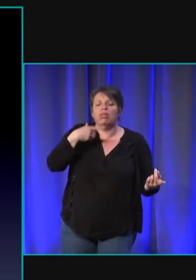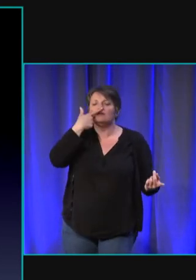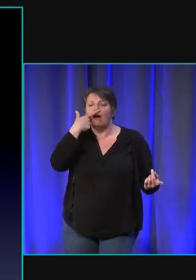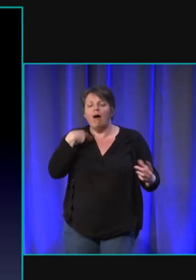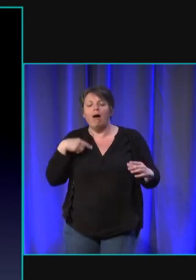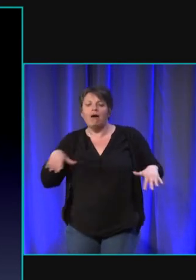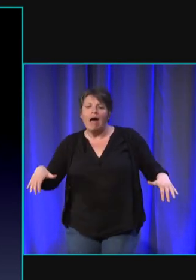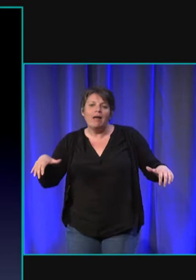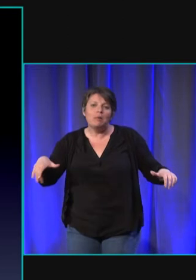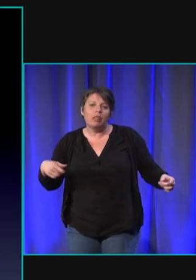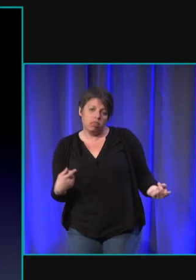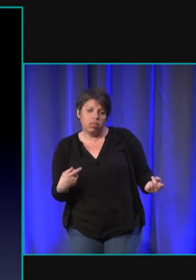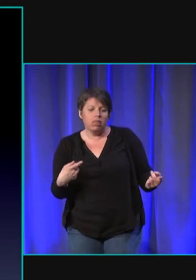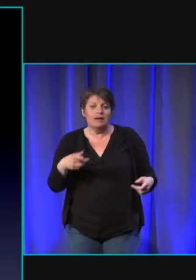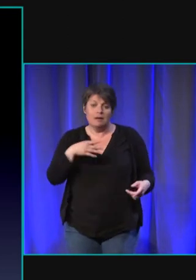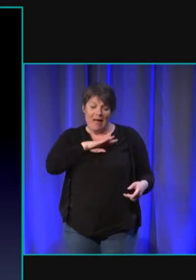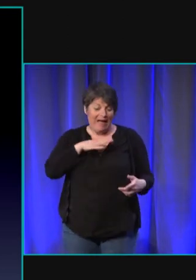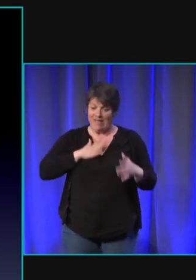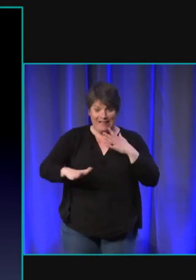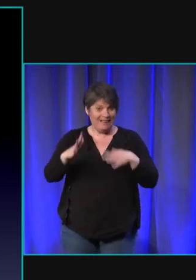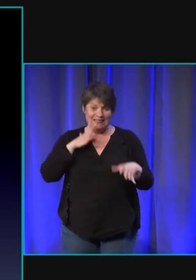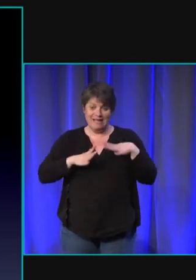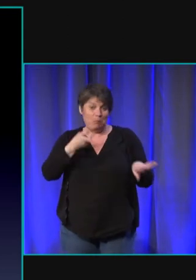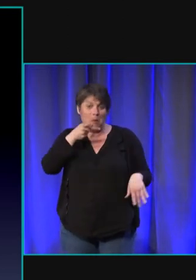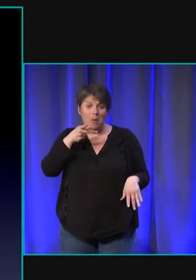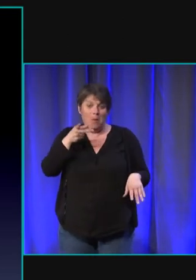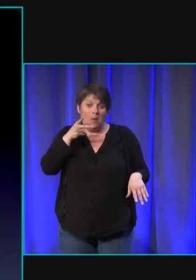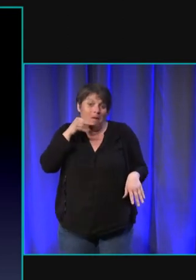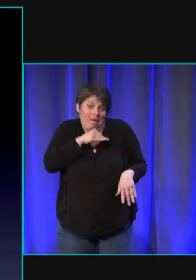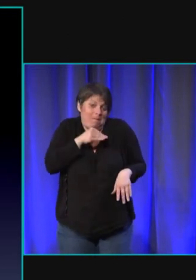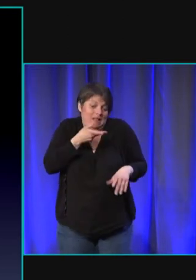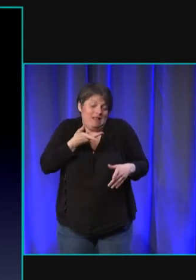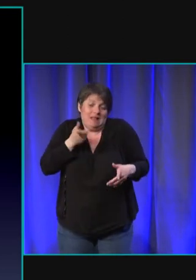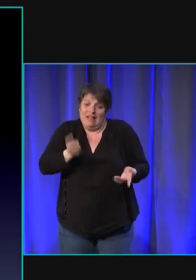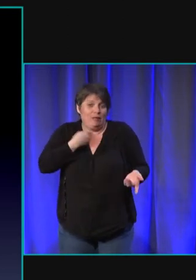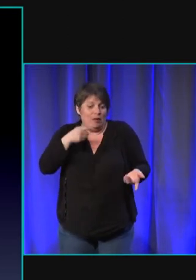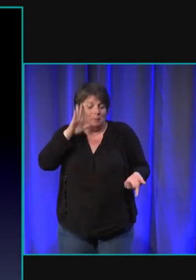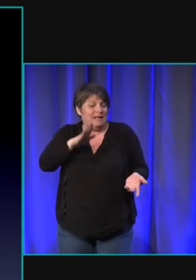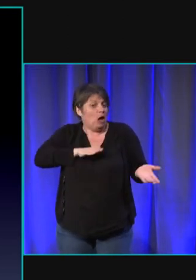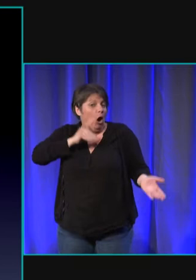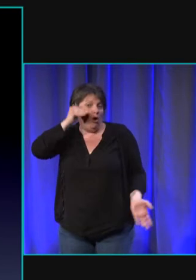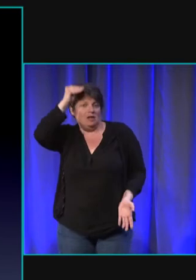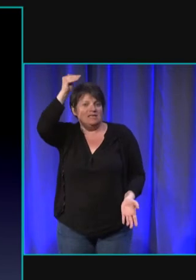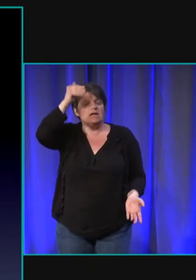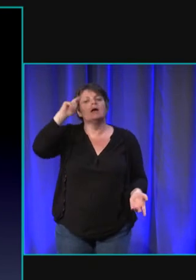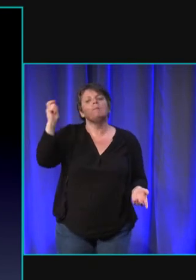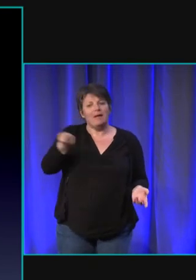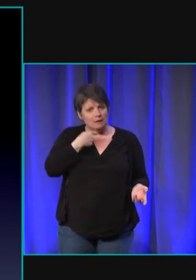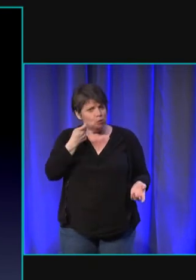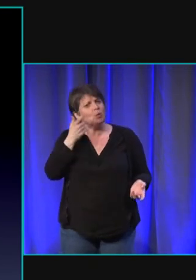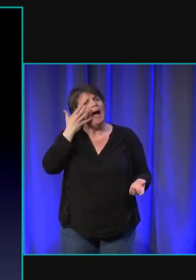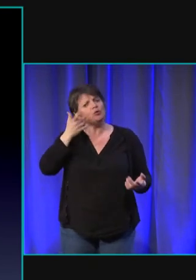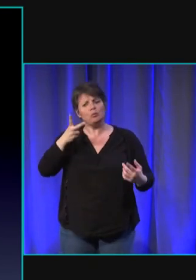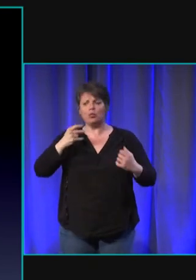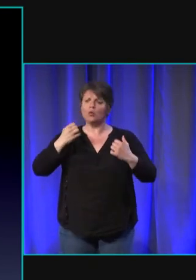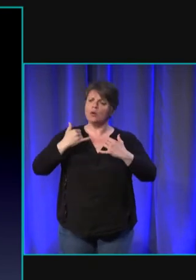sur leur canapé, parce que voilà, ils ont une fatigue qui se développe naturellement avec la croissance. Certes, les adolescents sont plus forts, sont